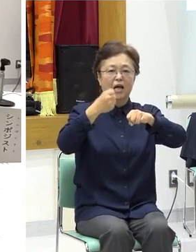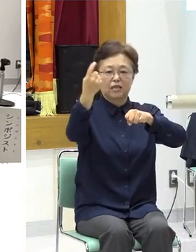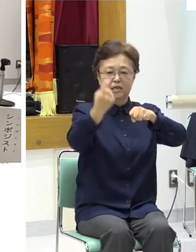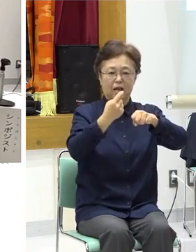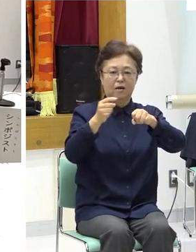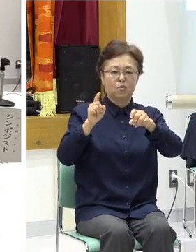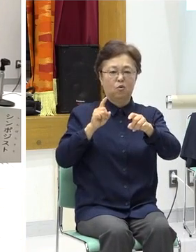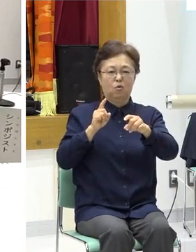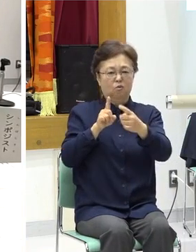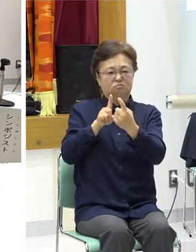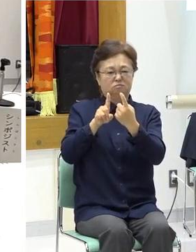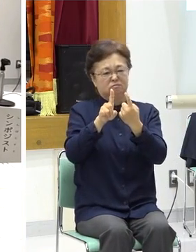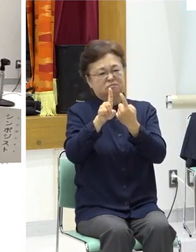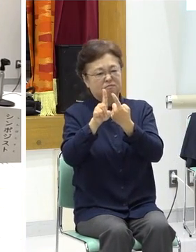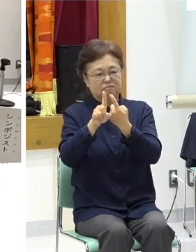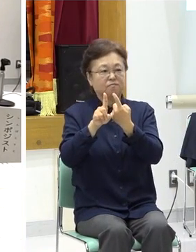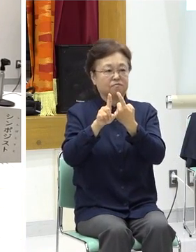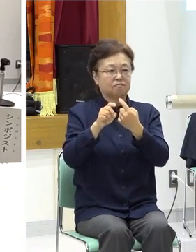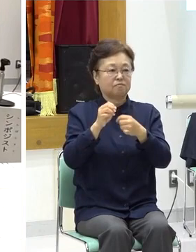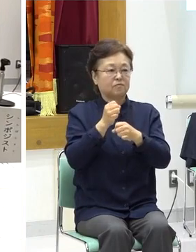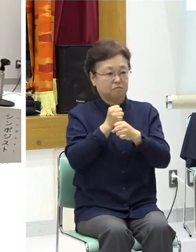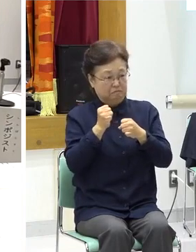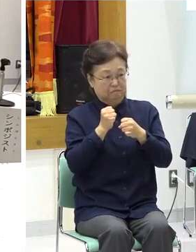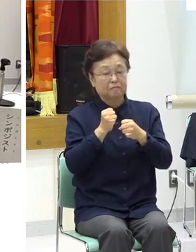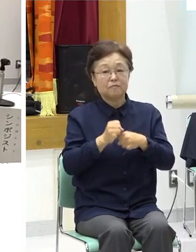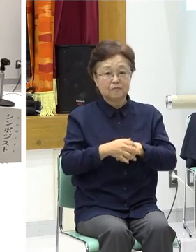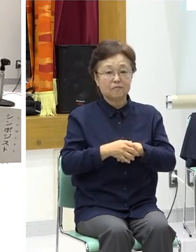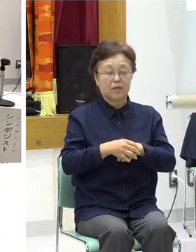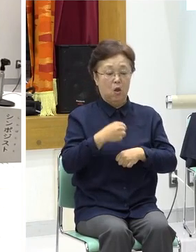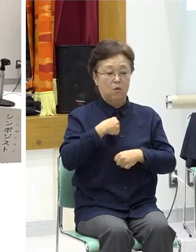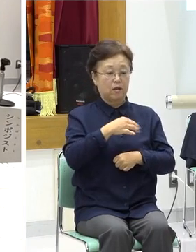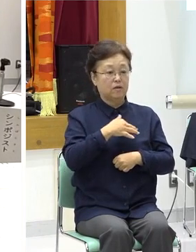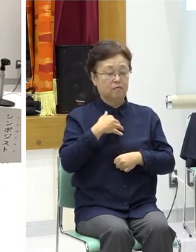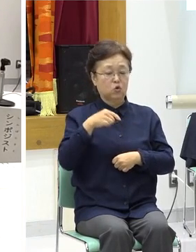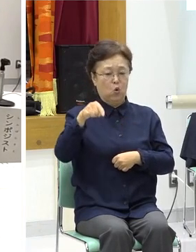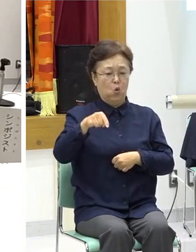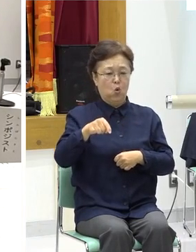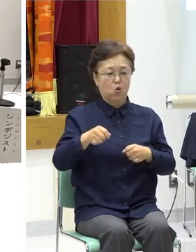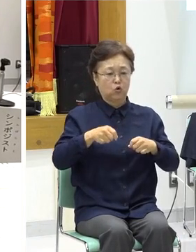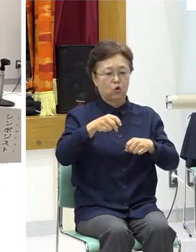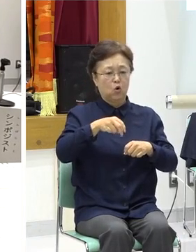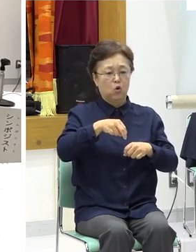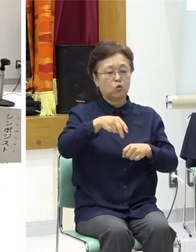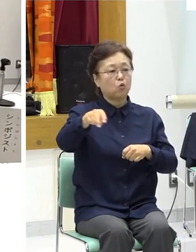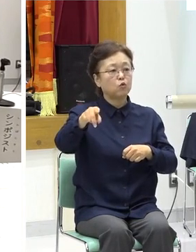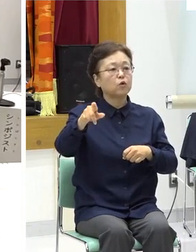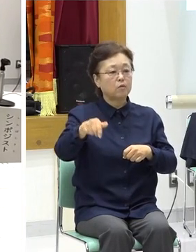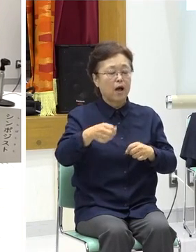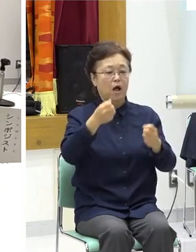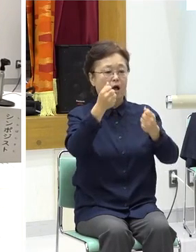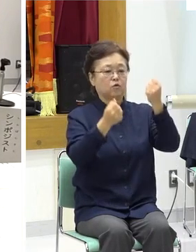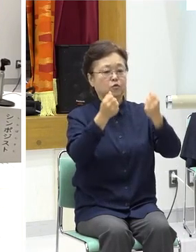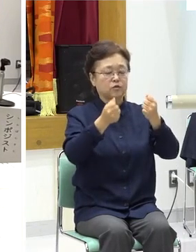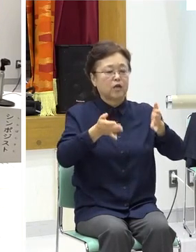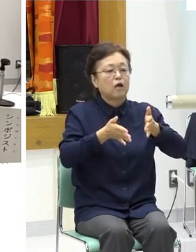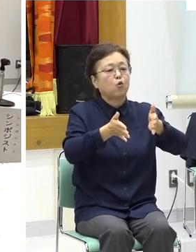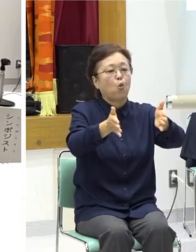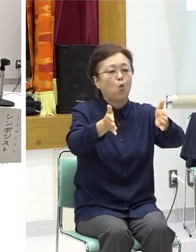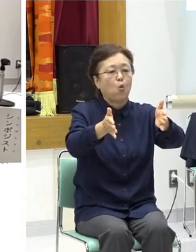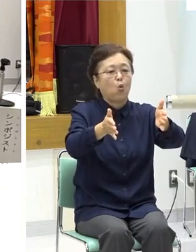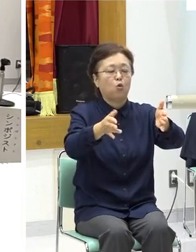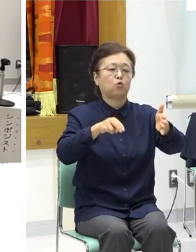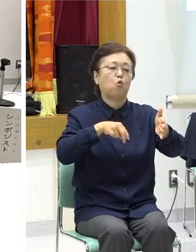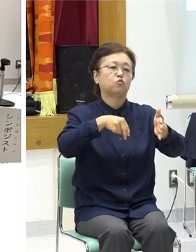か来たら、なかなかね、全然もう通られないんですよ。で、私らもそこを行くときは、必ず車道の